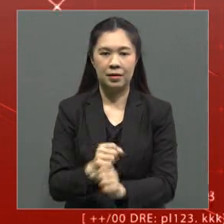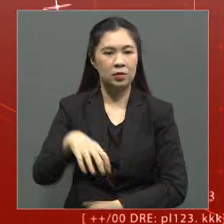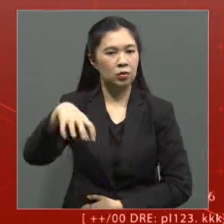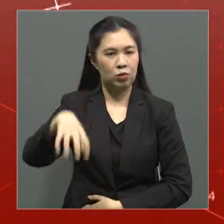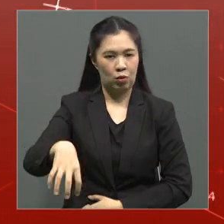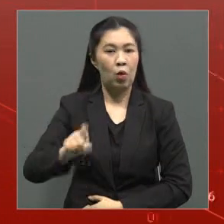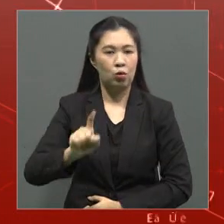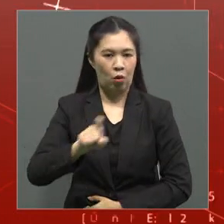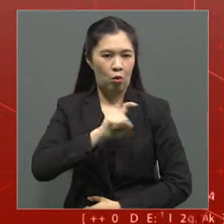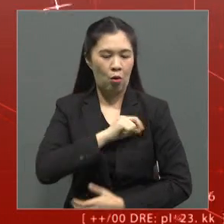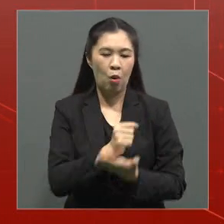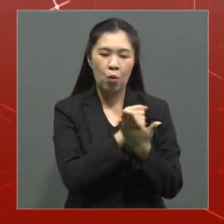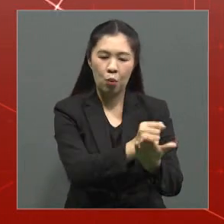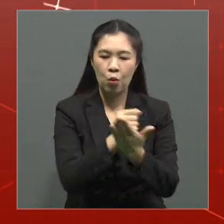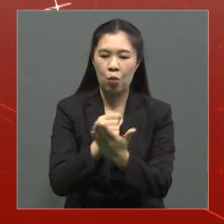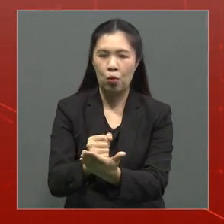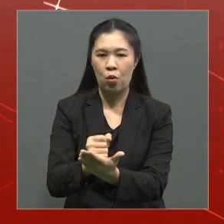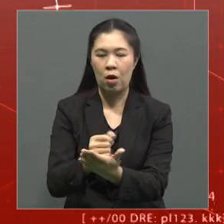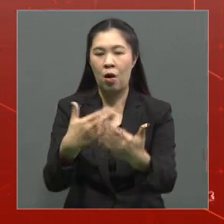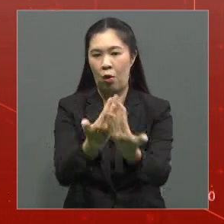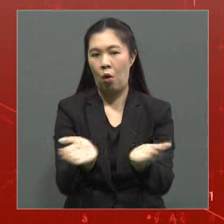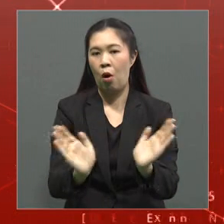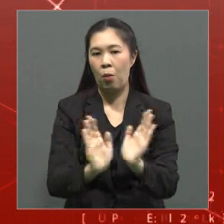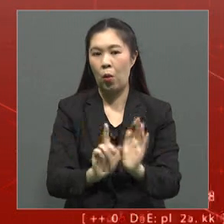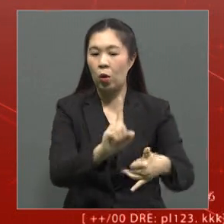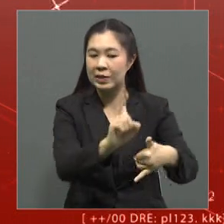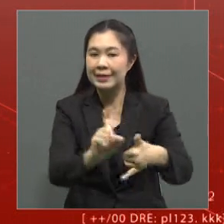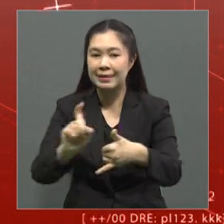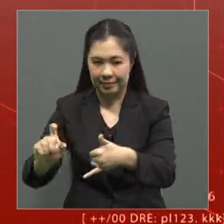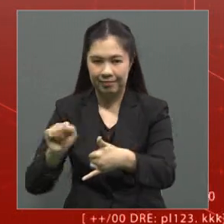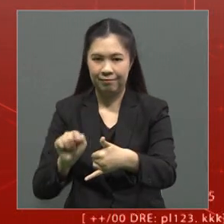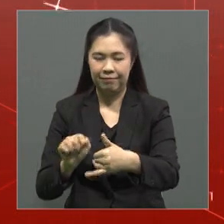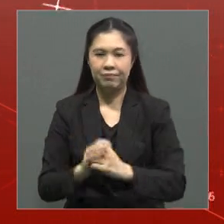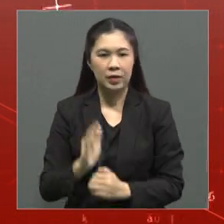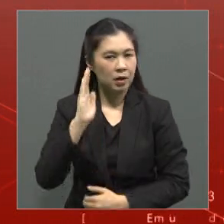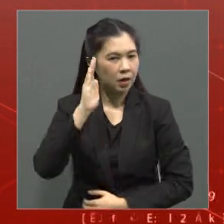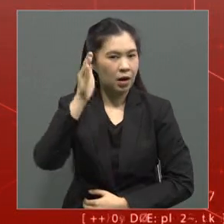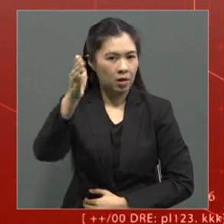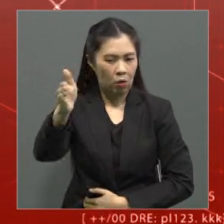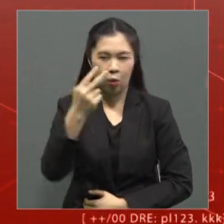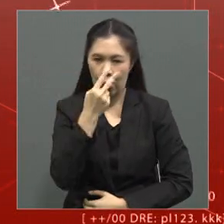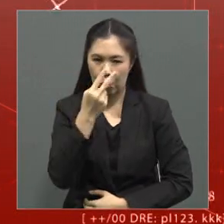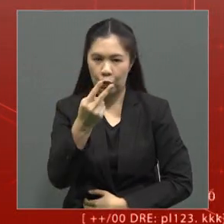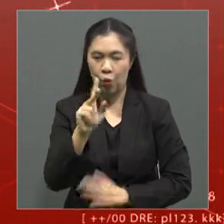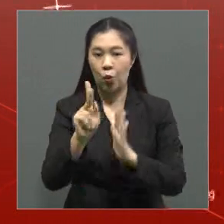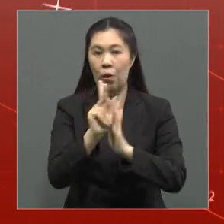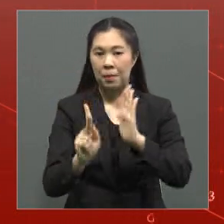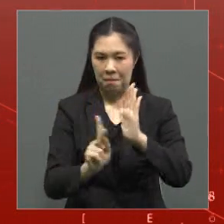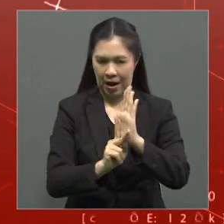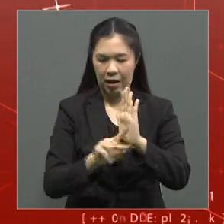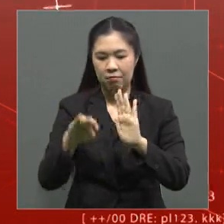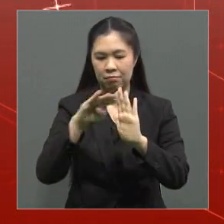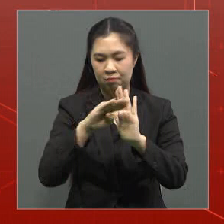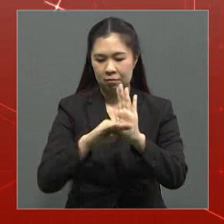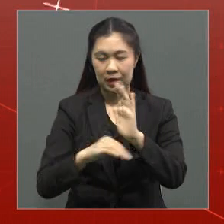ต้องเยียวยาครอบครัวของผู้เสียชีวิตอย่างเต็มที่ในส่วนของอนาคตนั้นอยากให้ดูเรื่องของกฎหมายให้มีความรัดกุมมาก